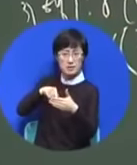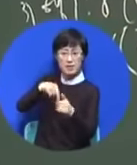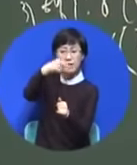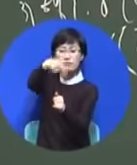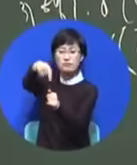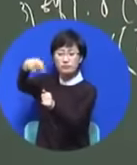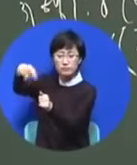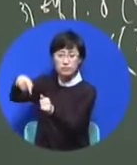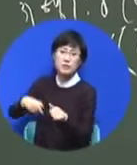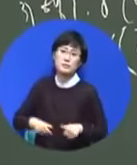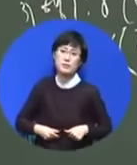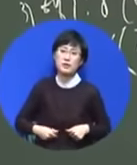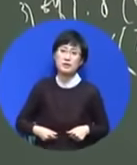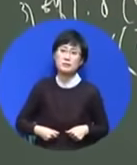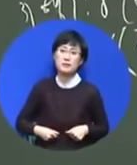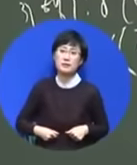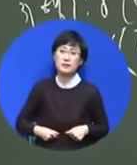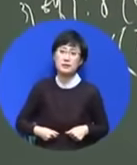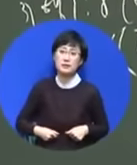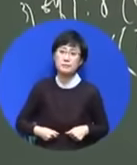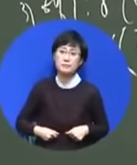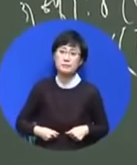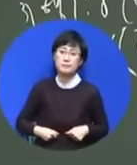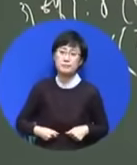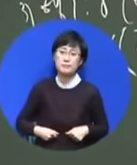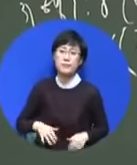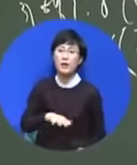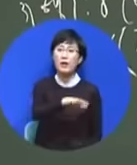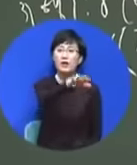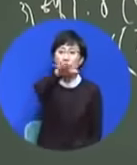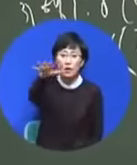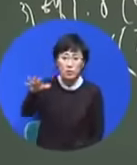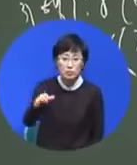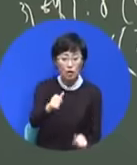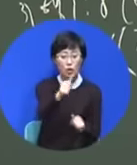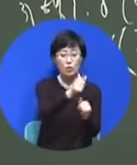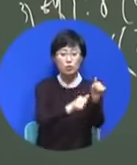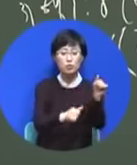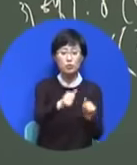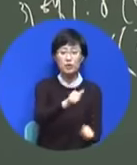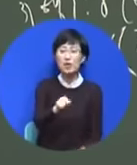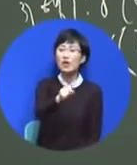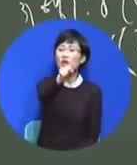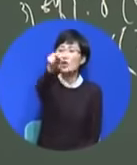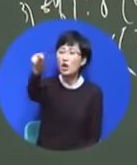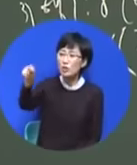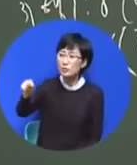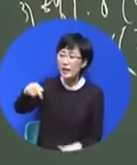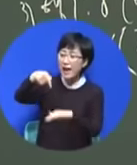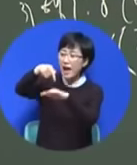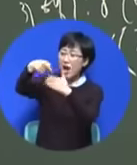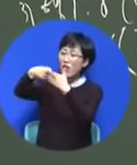교육입니다 많은 자라나는 후대는 여러분의 뒷모습을 보고 배울